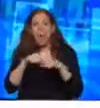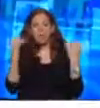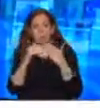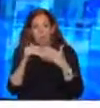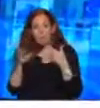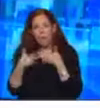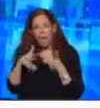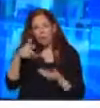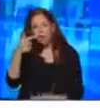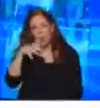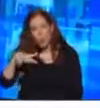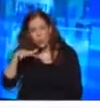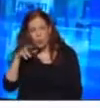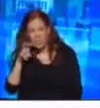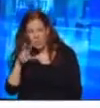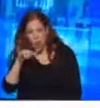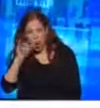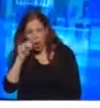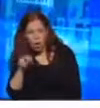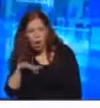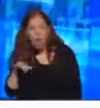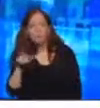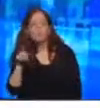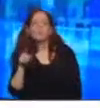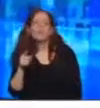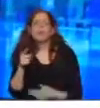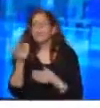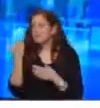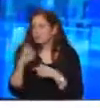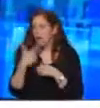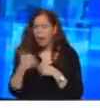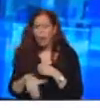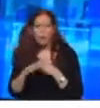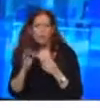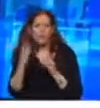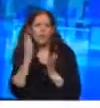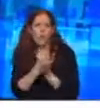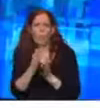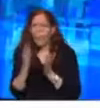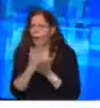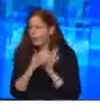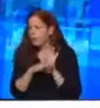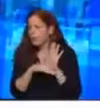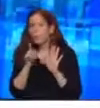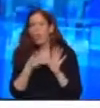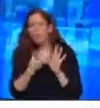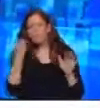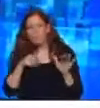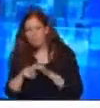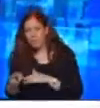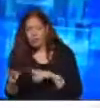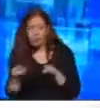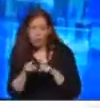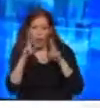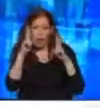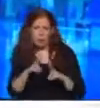עציון. לדבריו, בחודשים האחרונים בג"ץ פסל חוקים באופן חסר תקדים, כמו המתווה להוצאת המסתננים, כמו